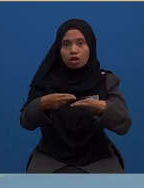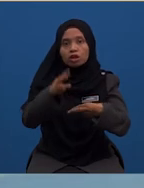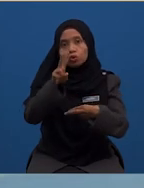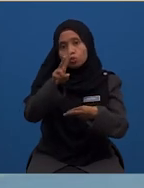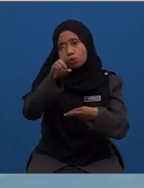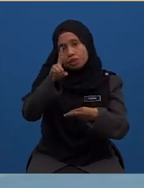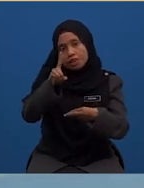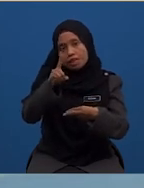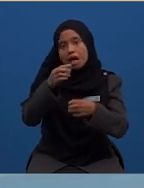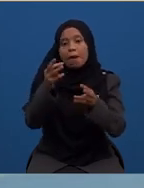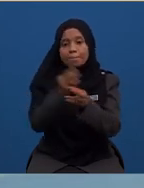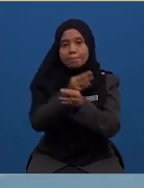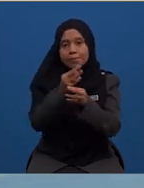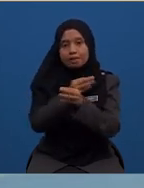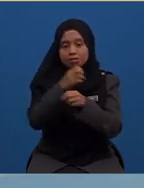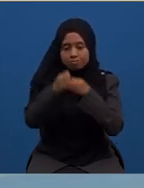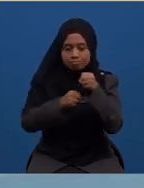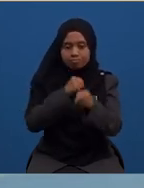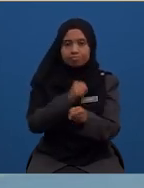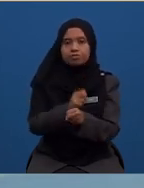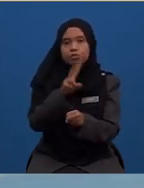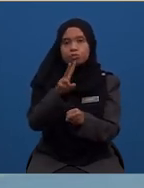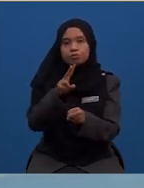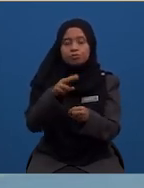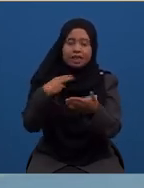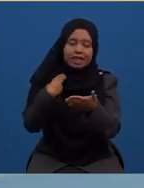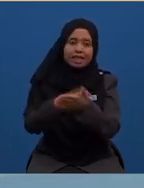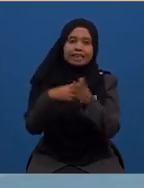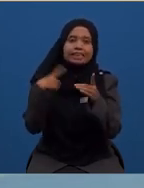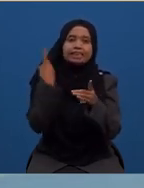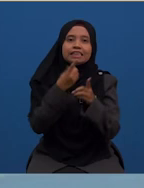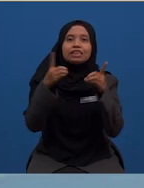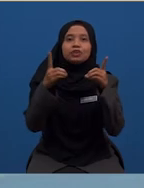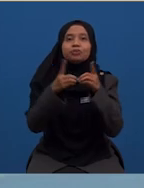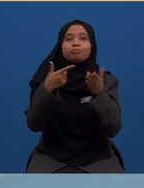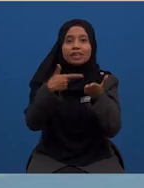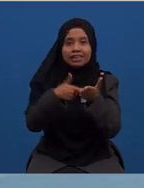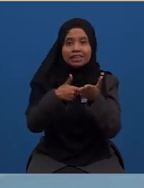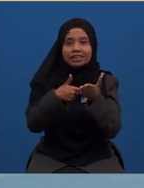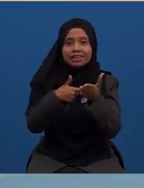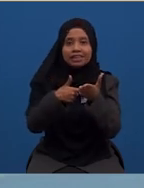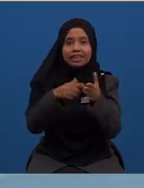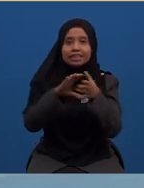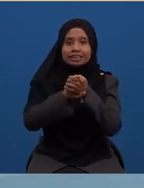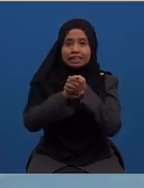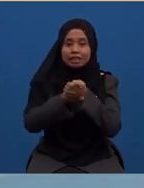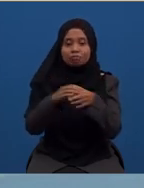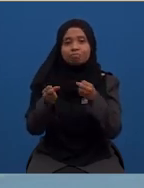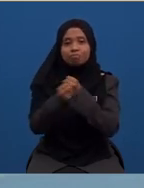dimensi matematik tahun 2. Sehingga kita berjumpa lagi. Salam sayang